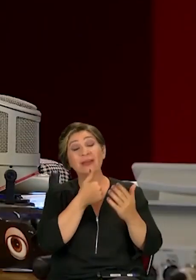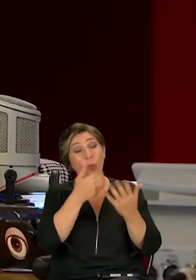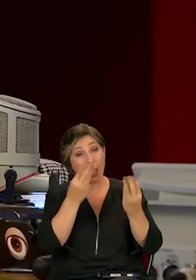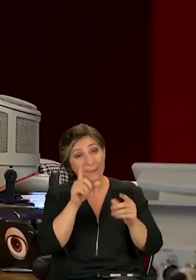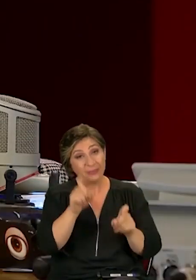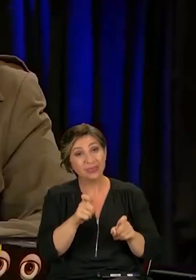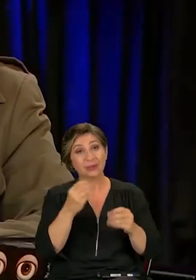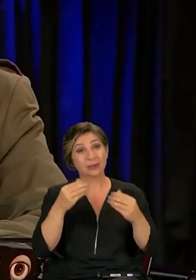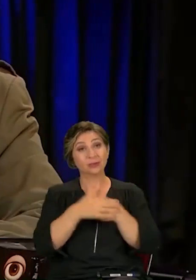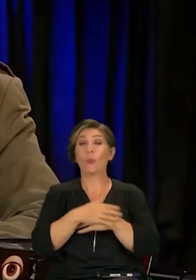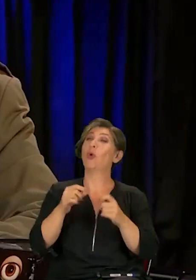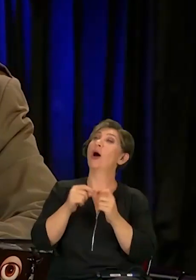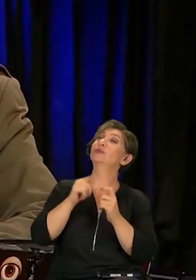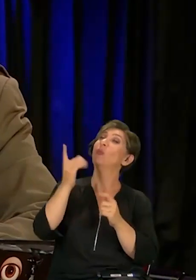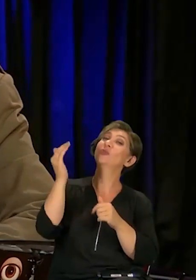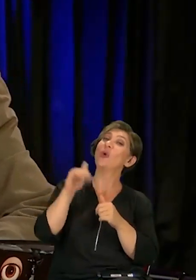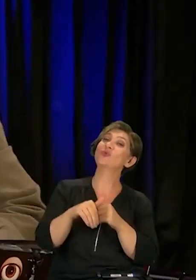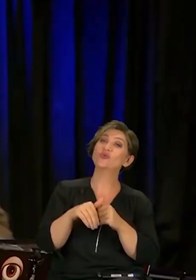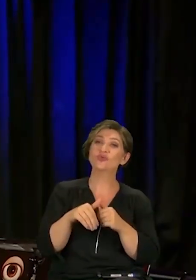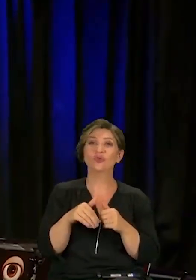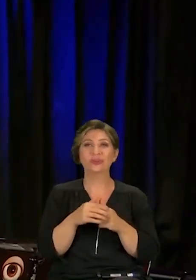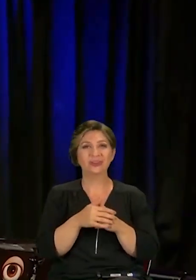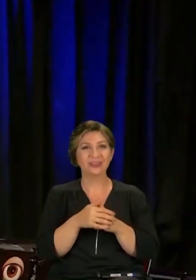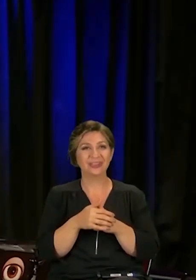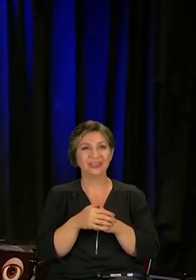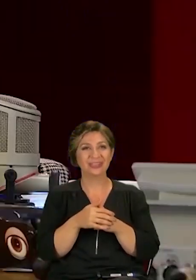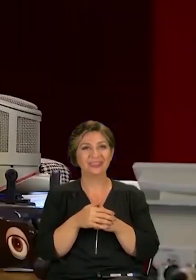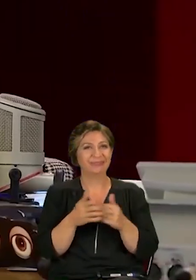mi? İyi akşamlar Burhan, sen mi geldin? Yani